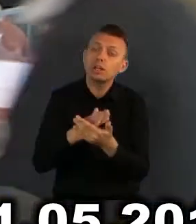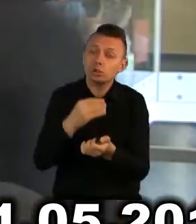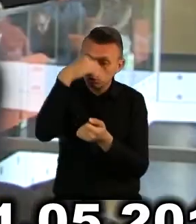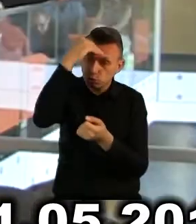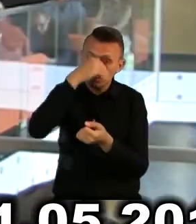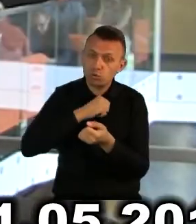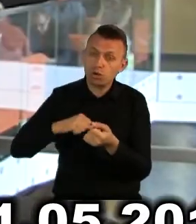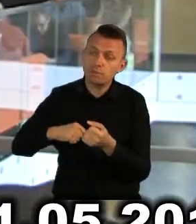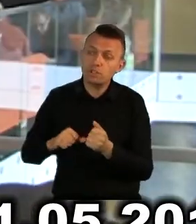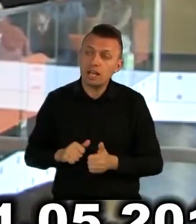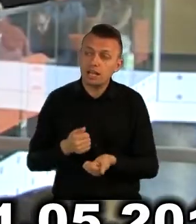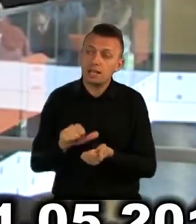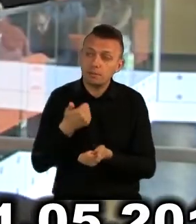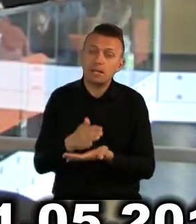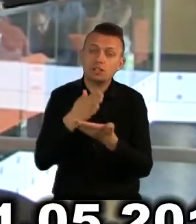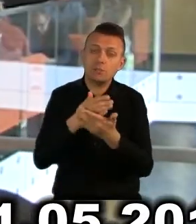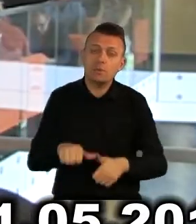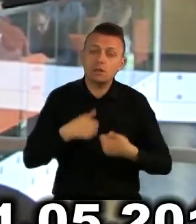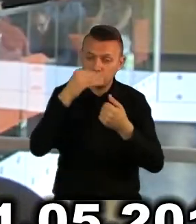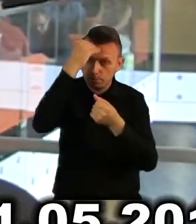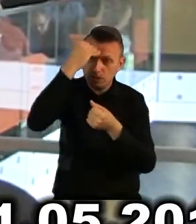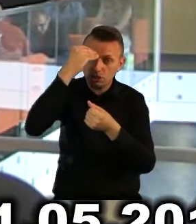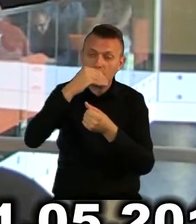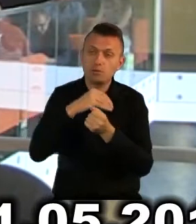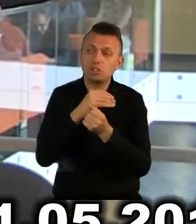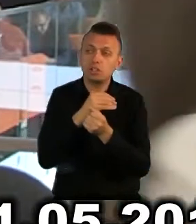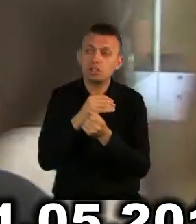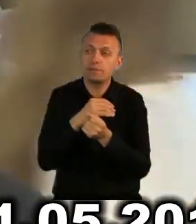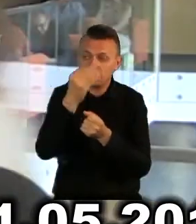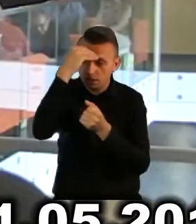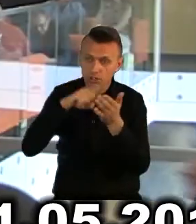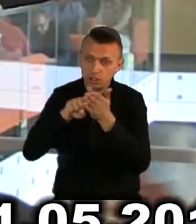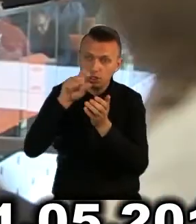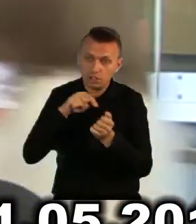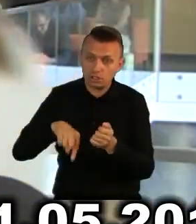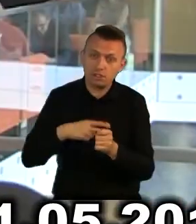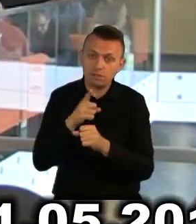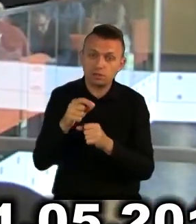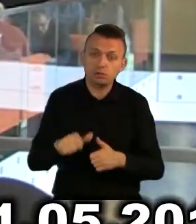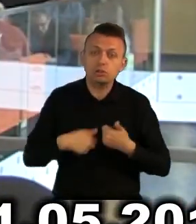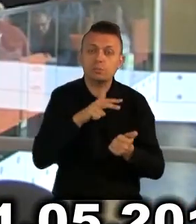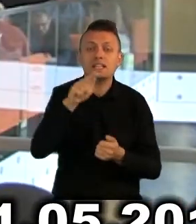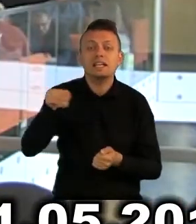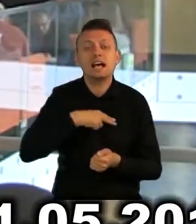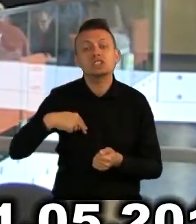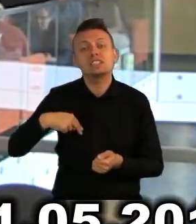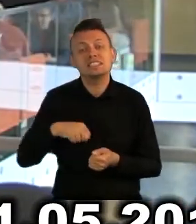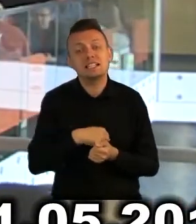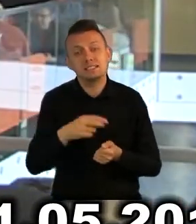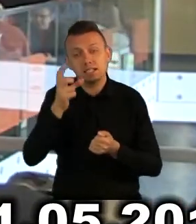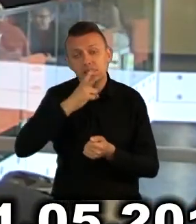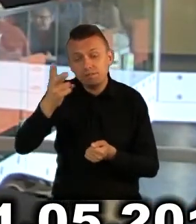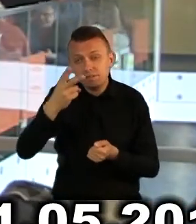aby kształcili się w tym kierunku, aby w przyszłości nie bali się tego, aby każdy z nas, społeczeństwa, widząc